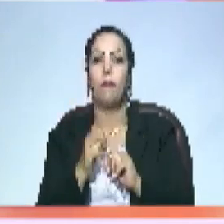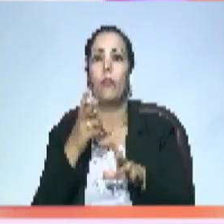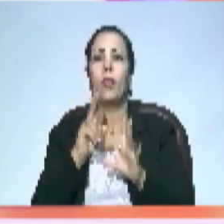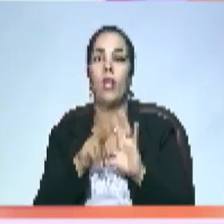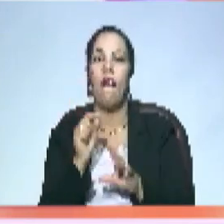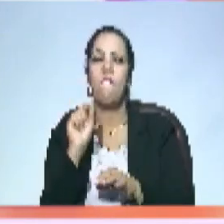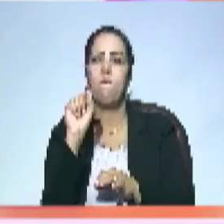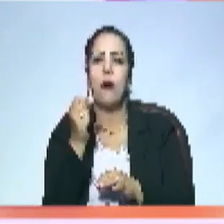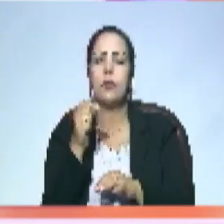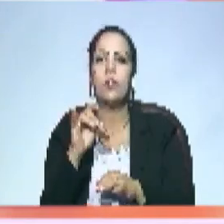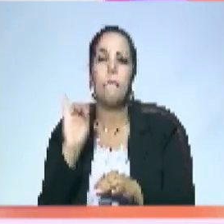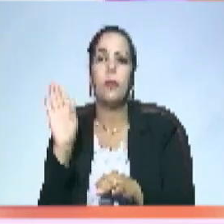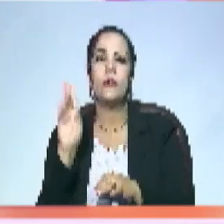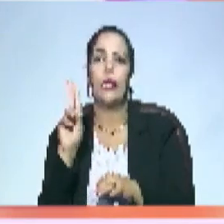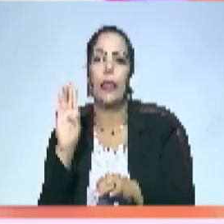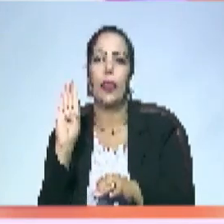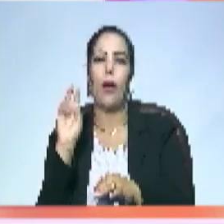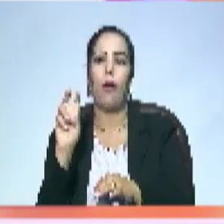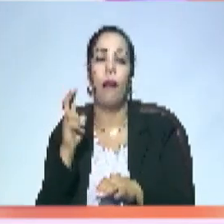فص مستكه، فصين ثوم،